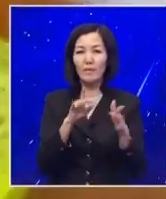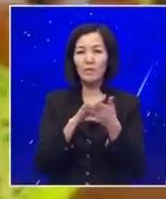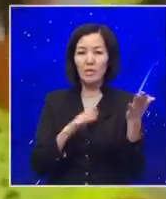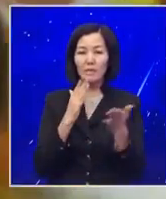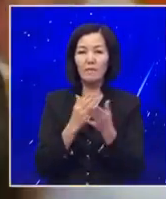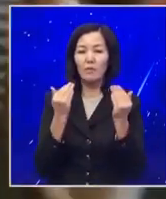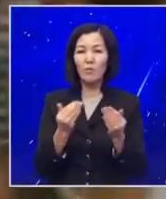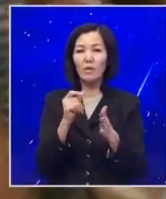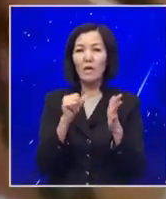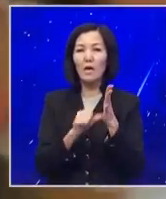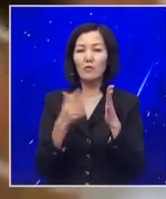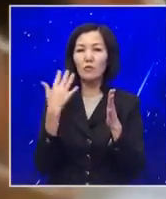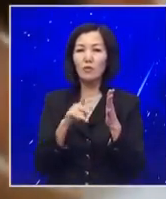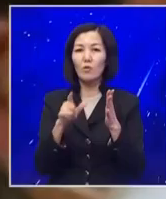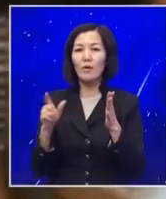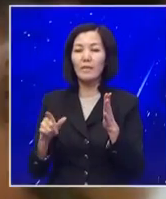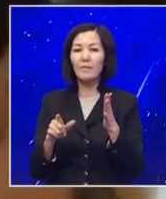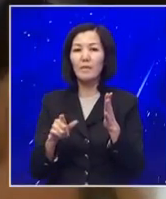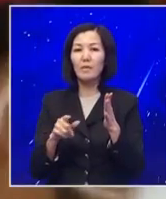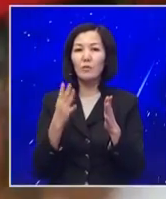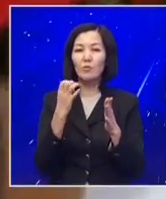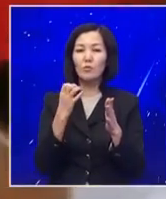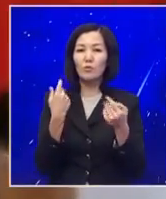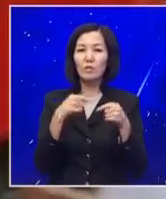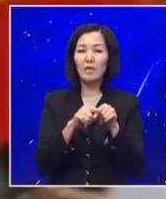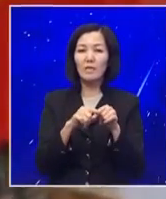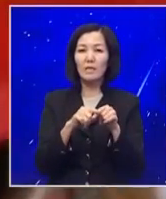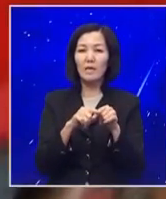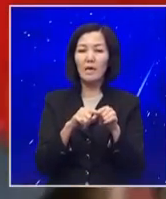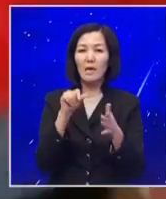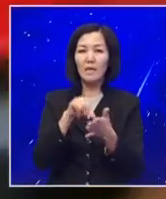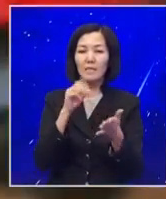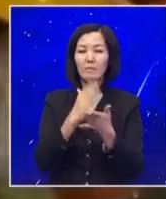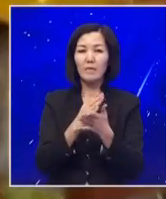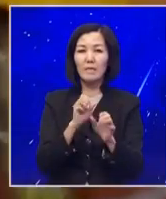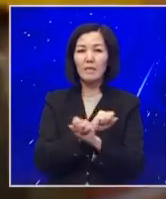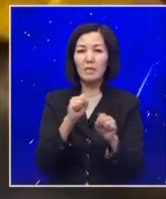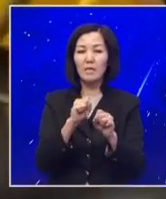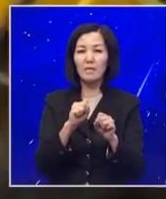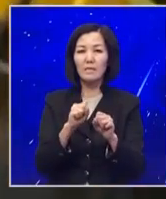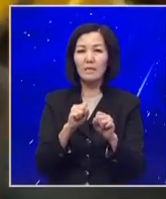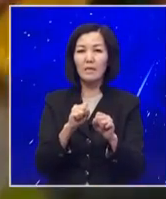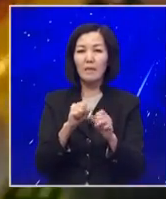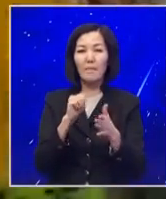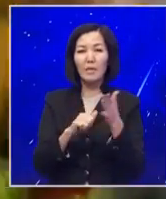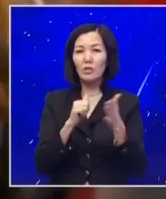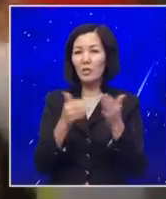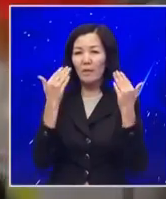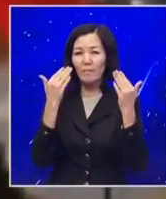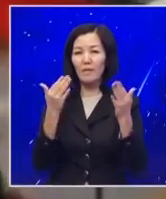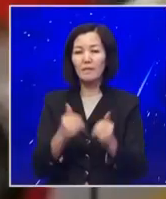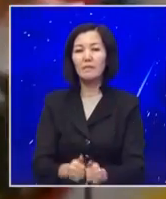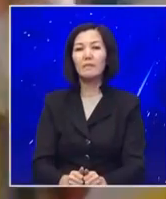жатыр. Оған 650-ге жуық маман мен 400-ден аса техника тартылған. Ал жарылыстың нақты себебі әзірге